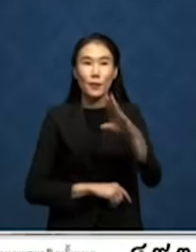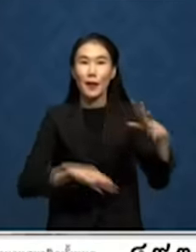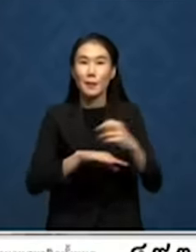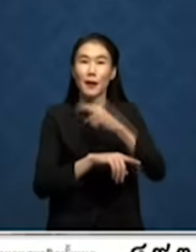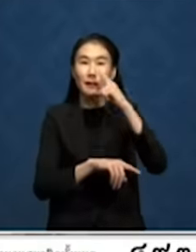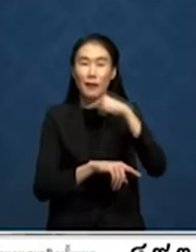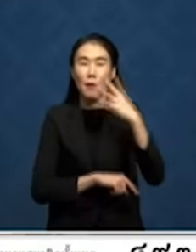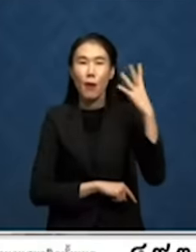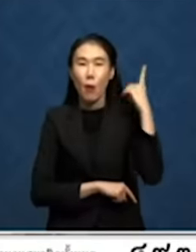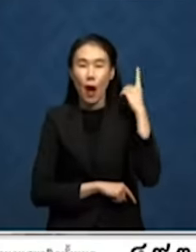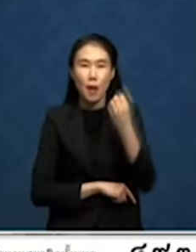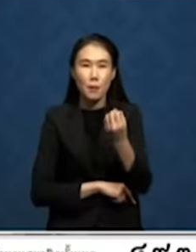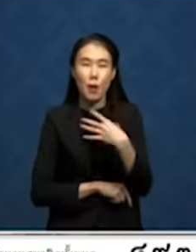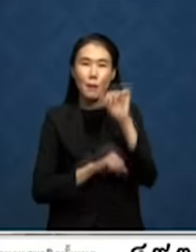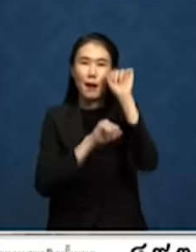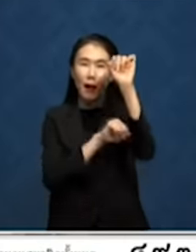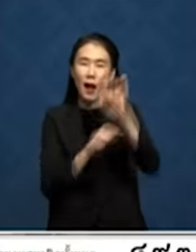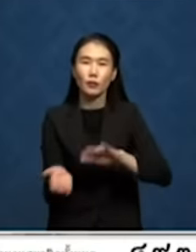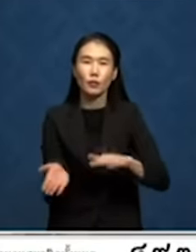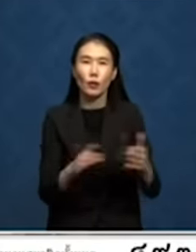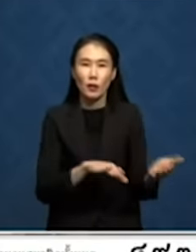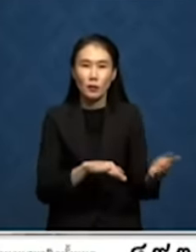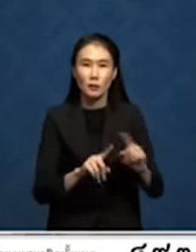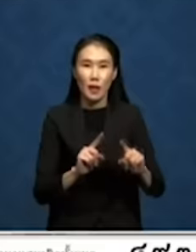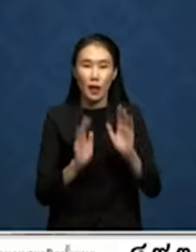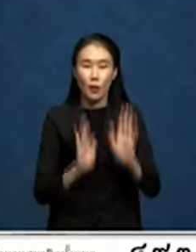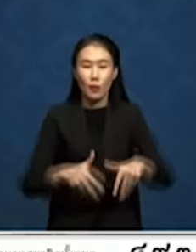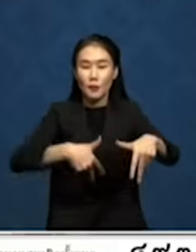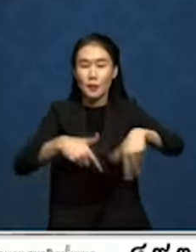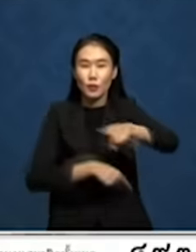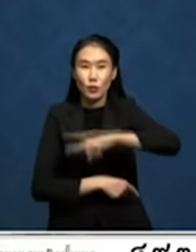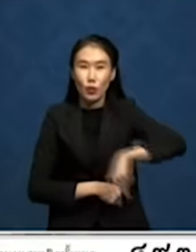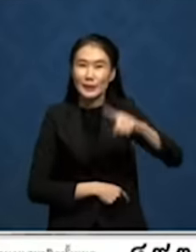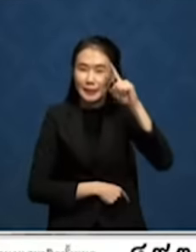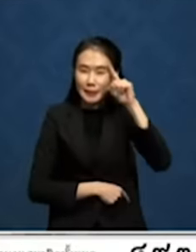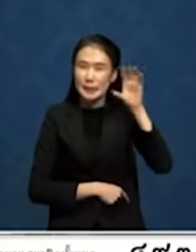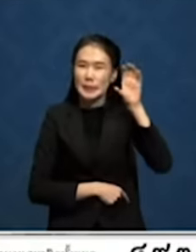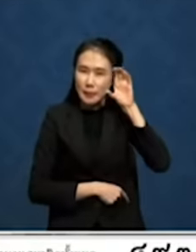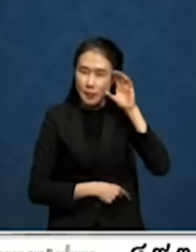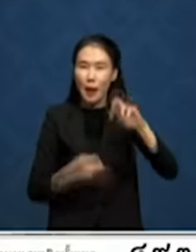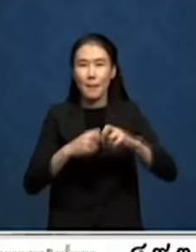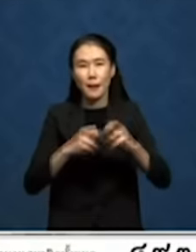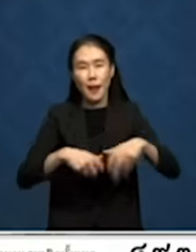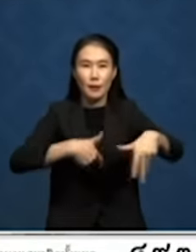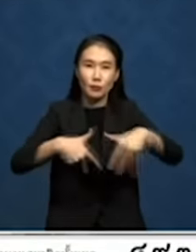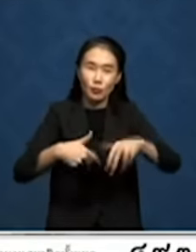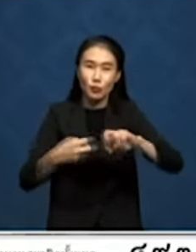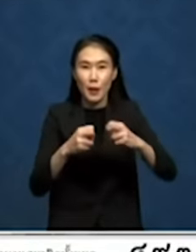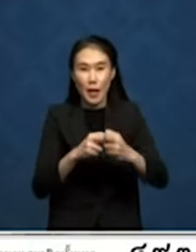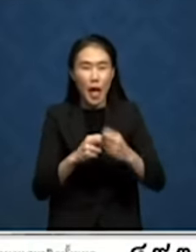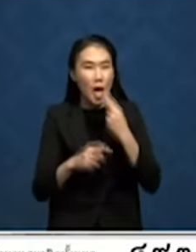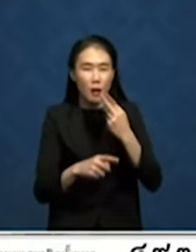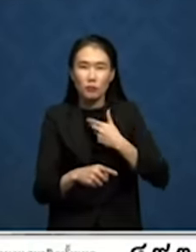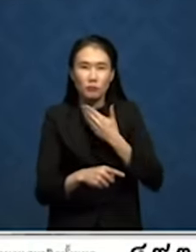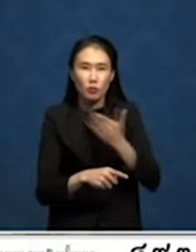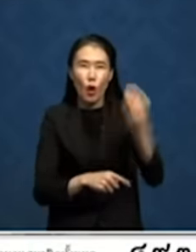ทยเมื่อวานตราบใดที่ประชาชนยังไว้วางใจพวกเราตราบใดที่ปัญหาความเดือดร้อนของประชาชนยังคงอยู่ทุกหย่อม